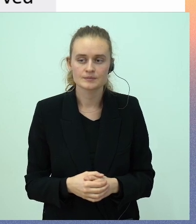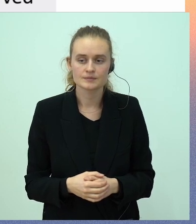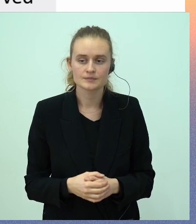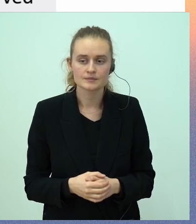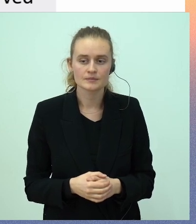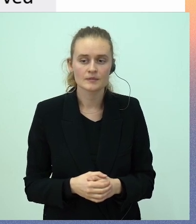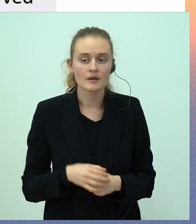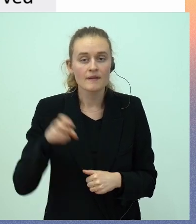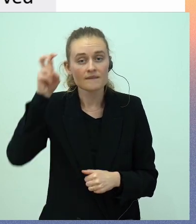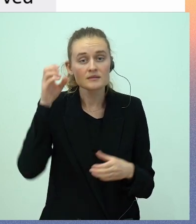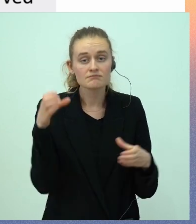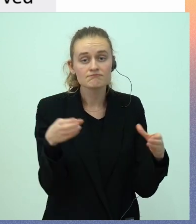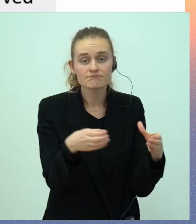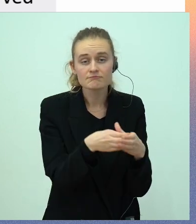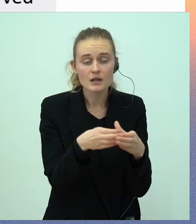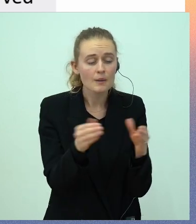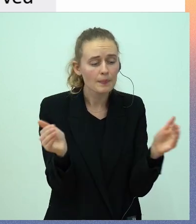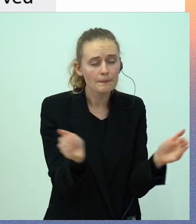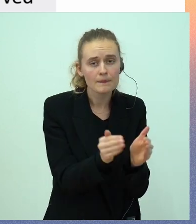Mažose šalyse, tokiose kaip Lietuva,